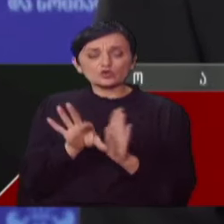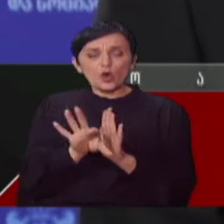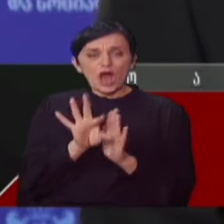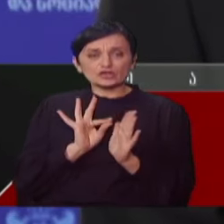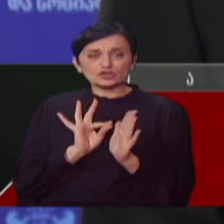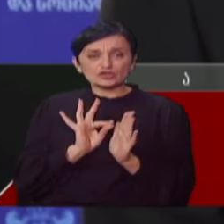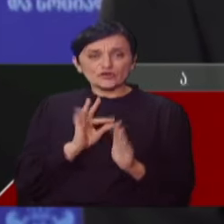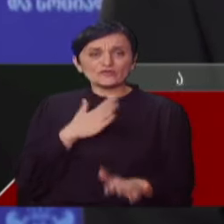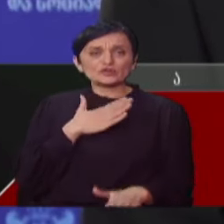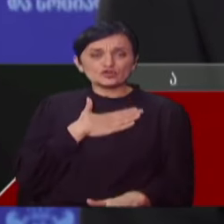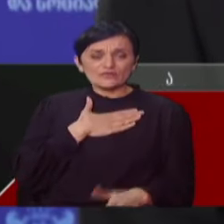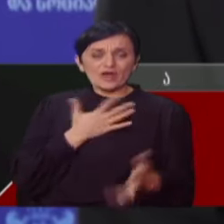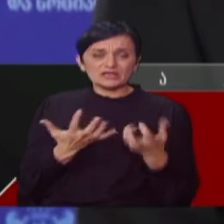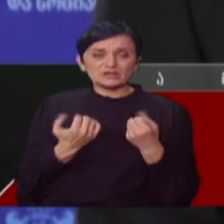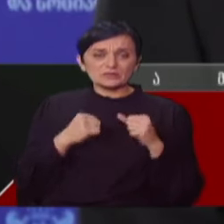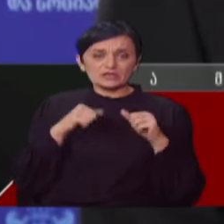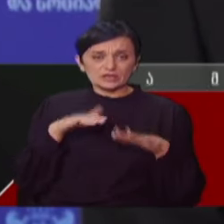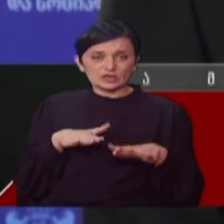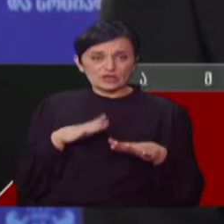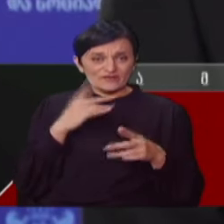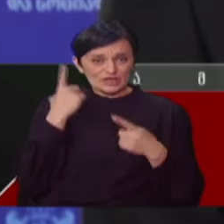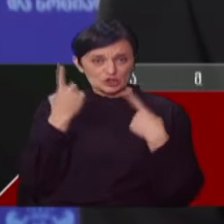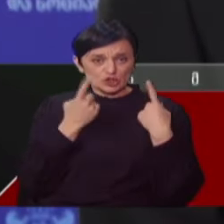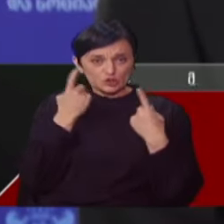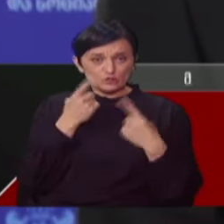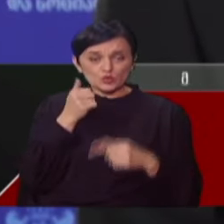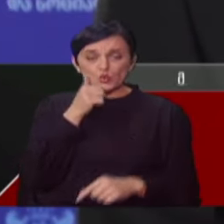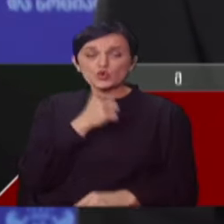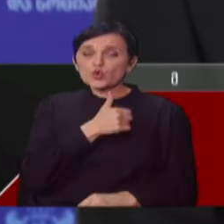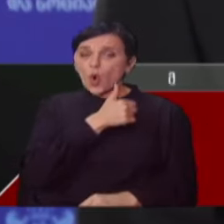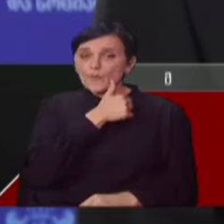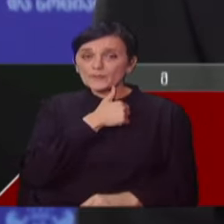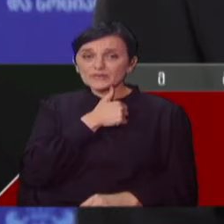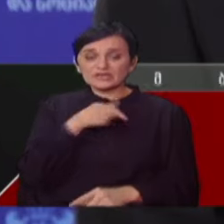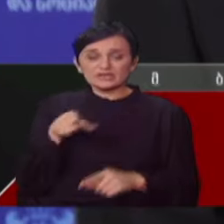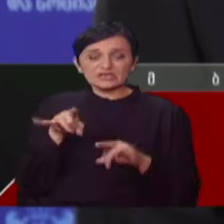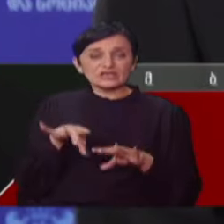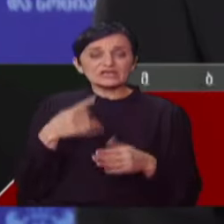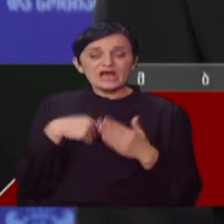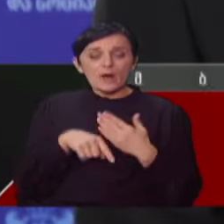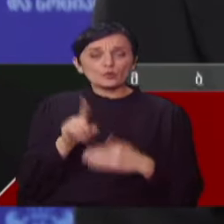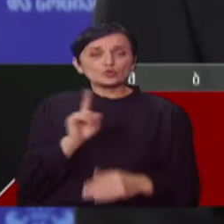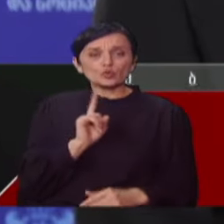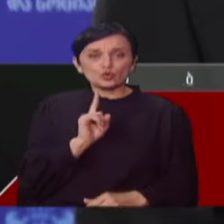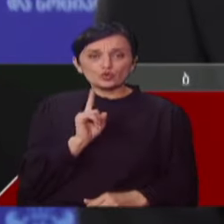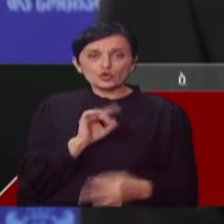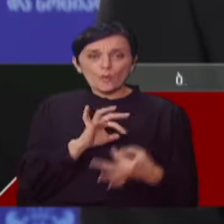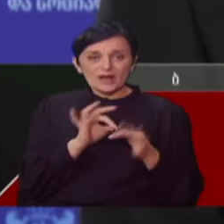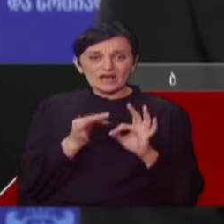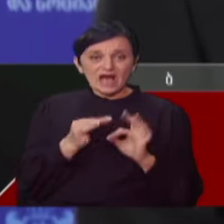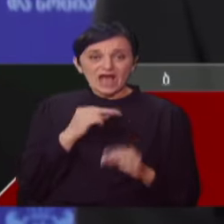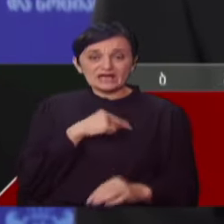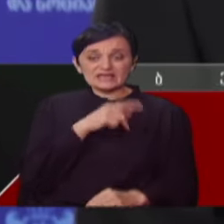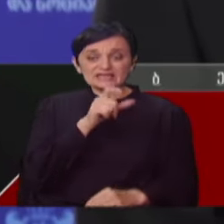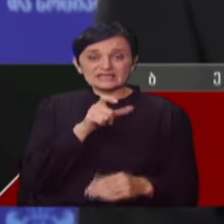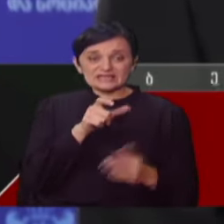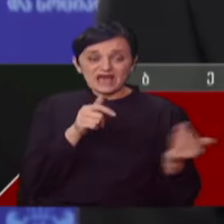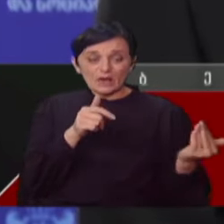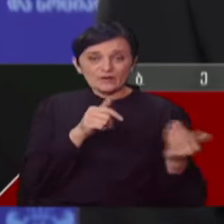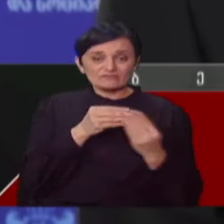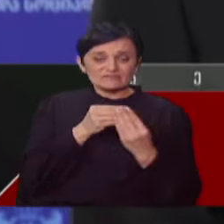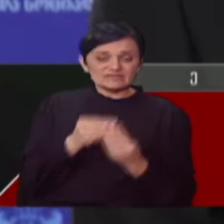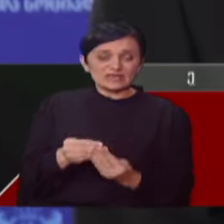ჩვენ მივიღეთ გადაწყვეტილება რომ ეს ინფორმაცია დარჩეს კონფიდენციალური, იქედან გამომდინარე რომ არ გახდნენ გარკვეული თანამშრომლების მხრიდან